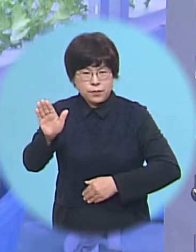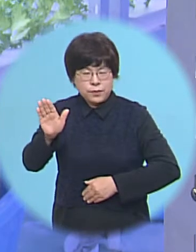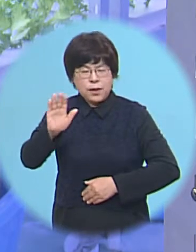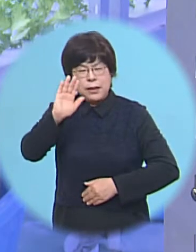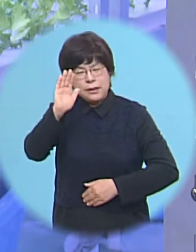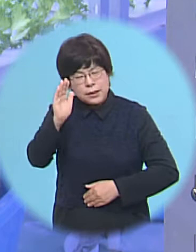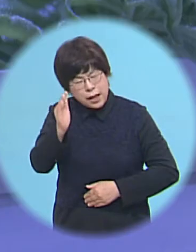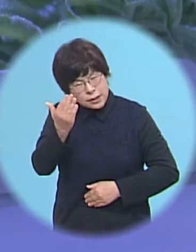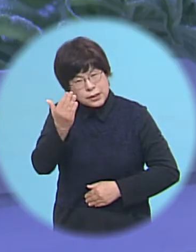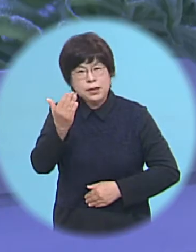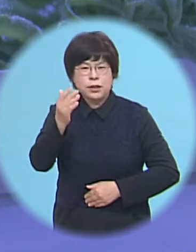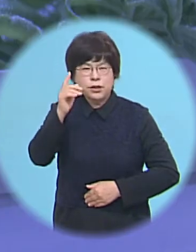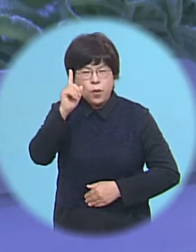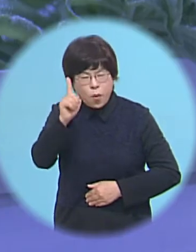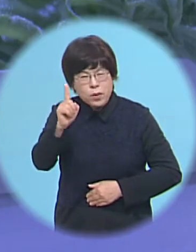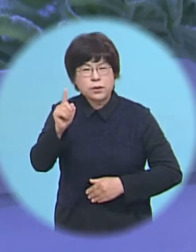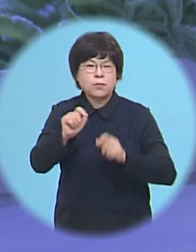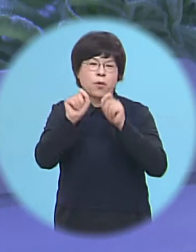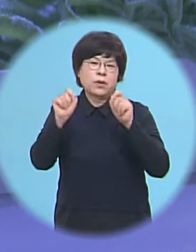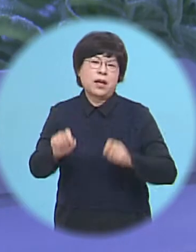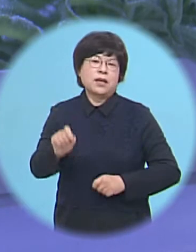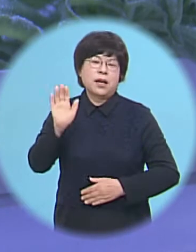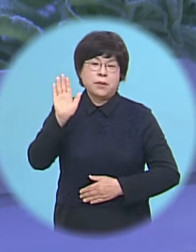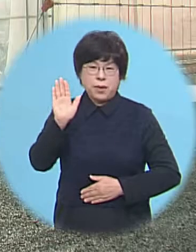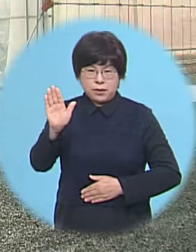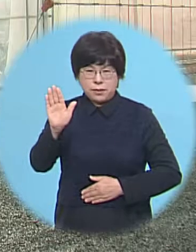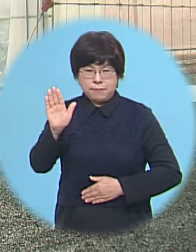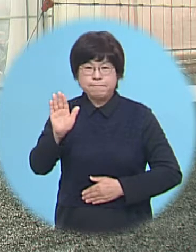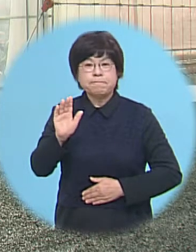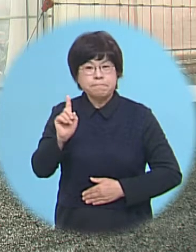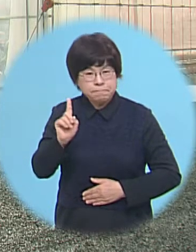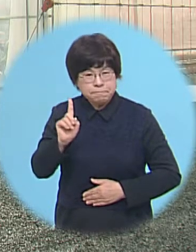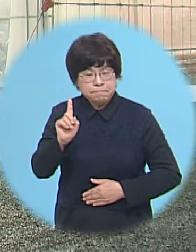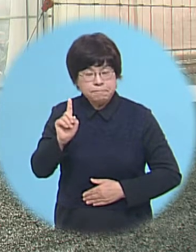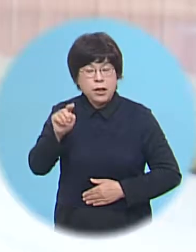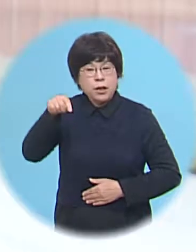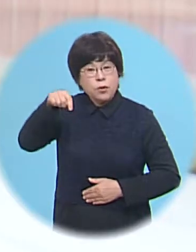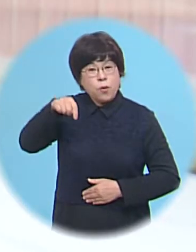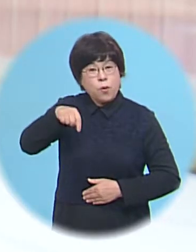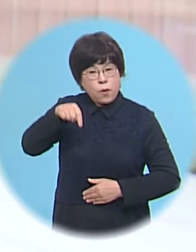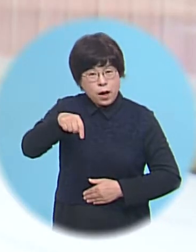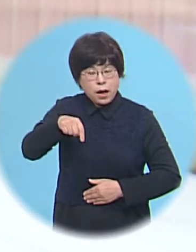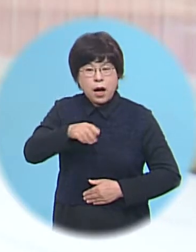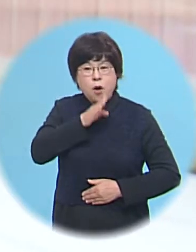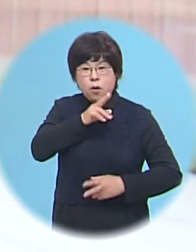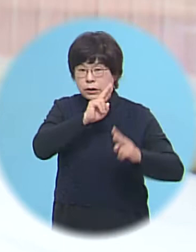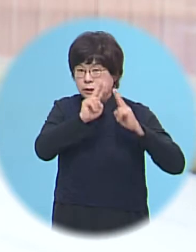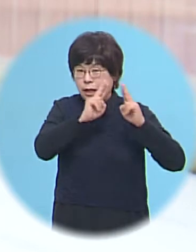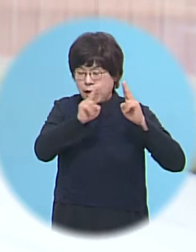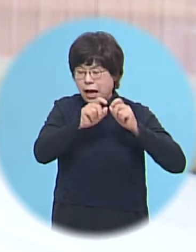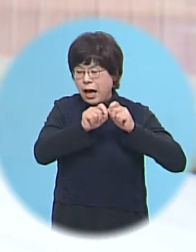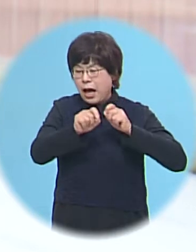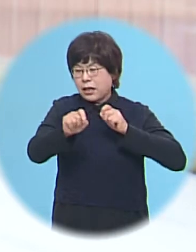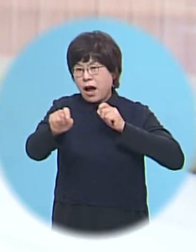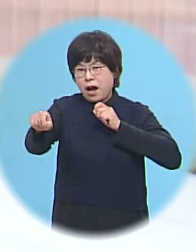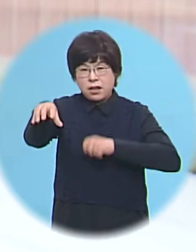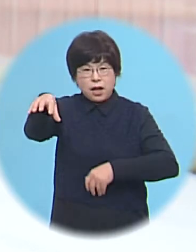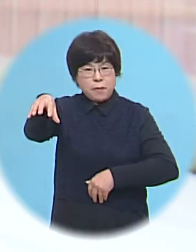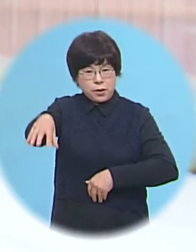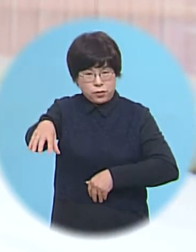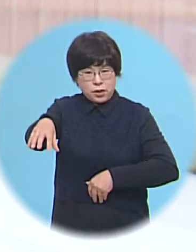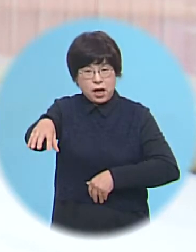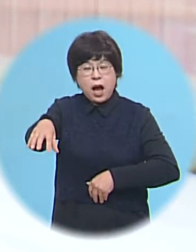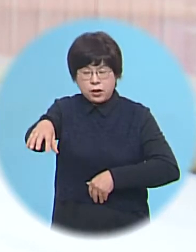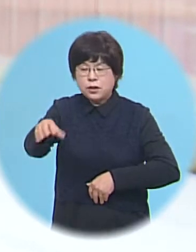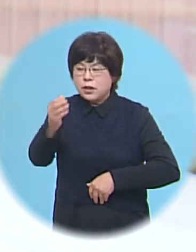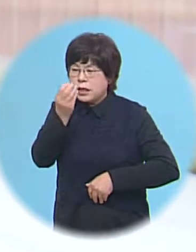ただ一つ課題があるそうです。 ここはですね、本社の方から少し離れた場所にあるい